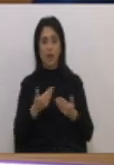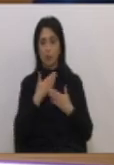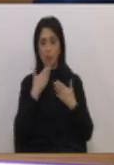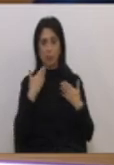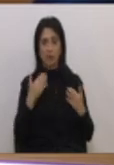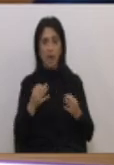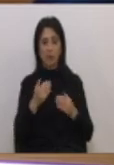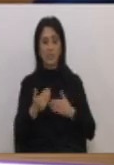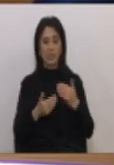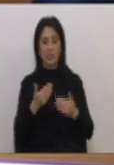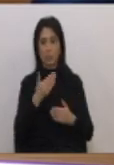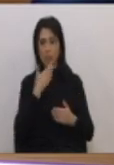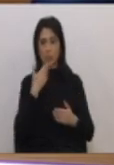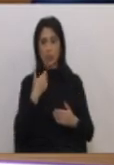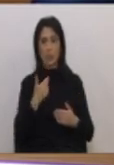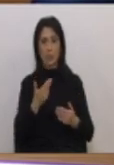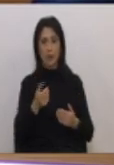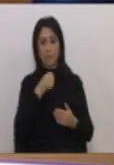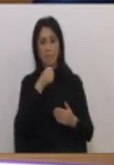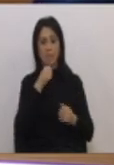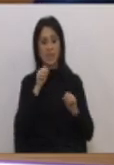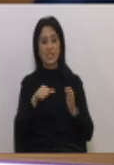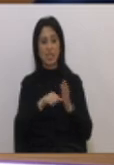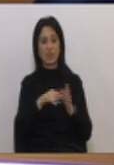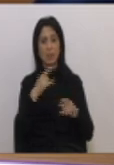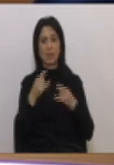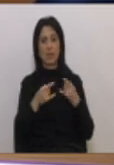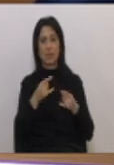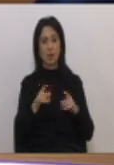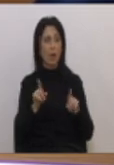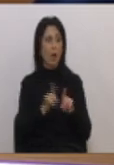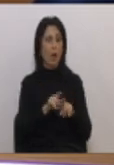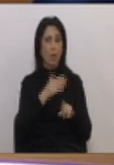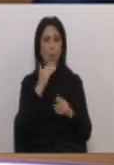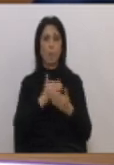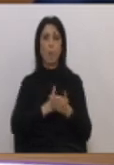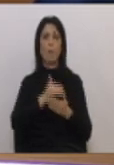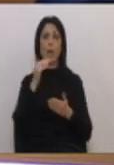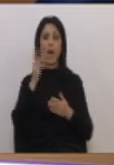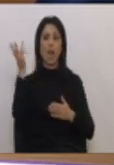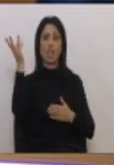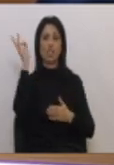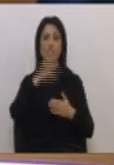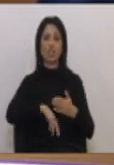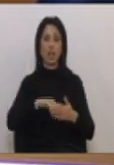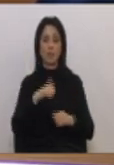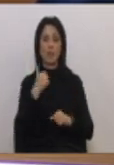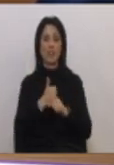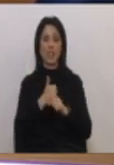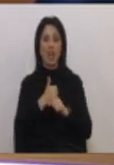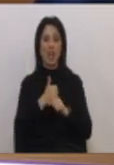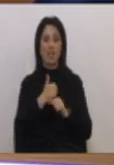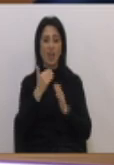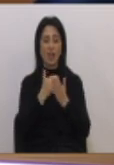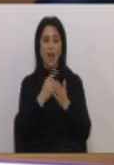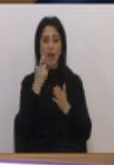და არაფერი წინ არ მიდის. Მედია საშუალებები, ტელევიზიები უპრეცედენტოდ მაღალი ჯარიმა გამოუწერეთ თავარ არხს 110000